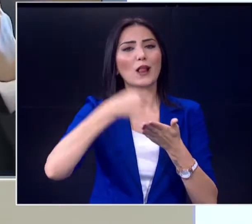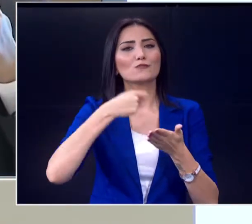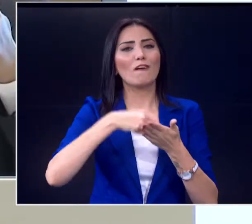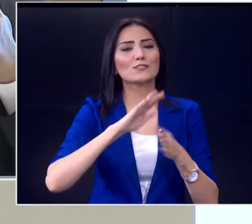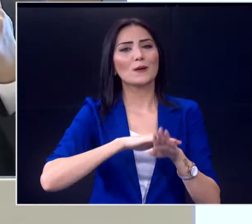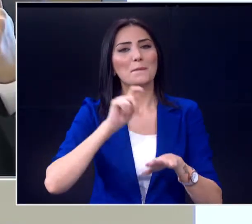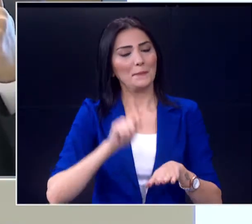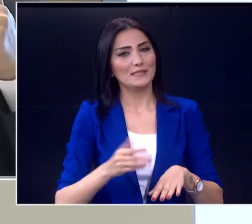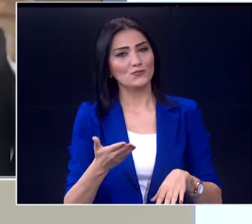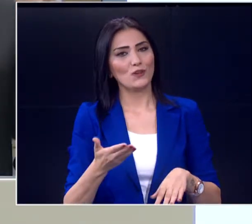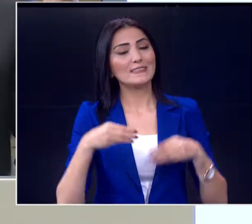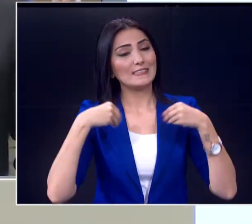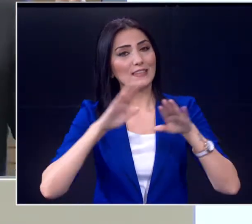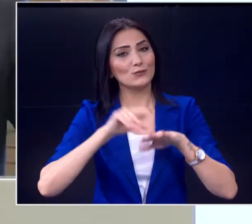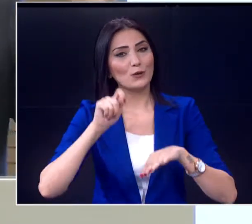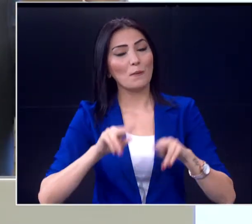yapabilecek.